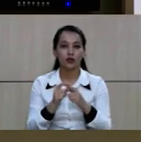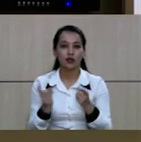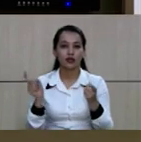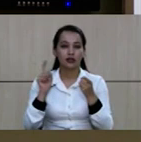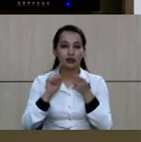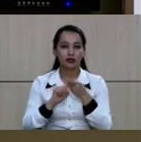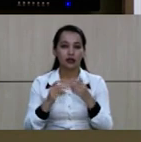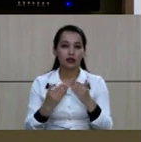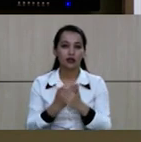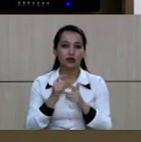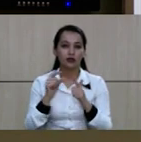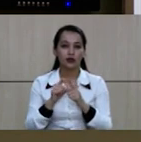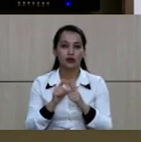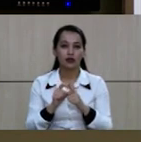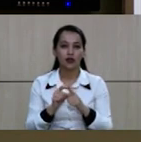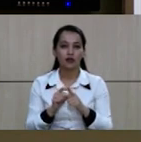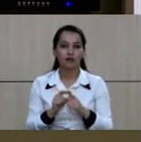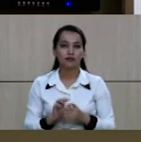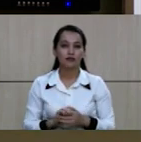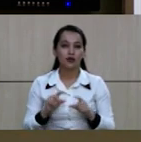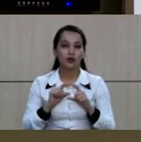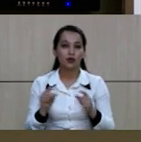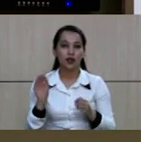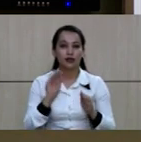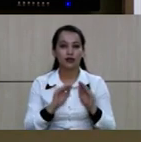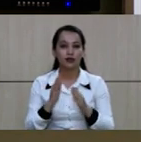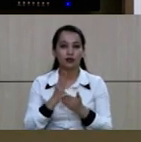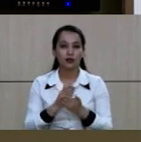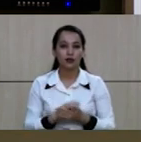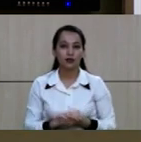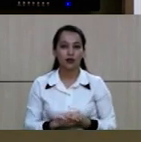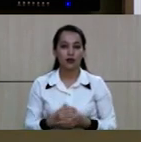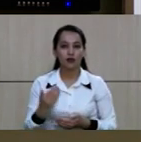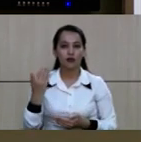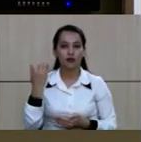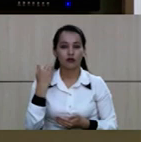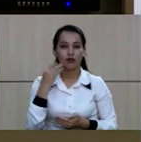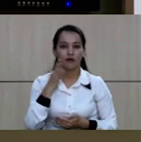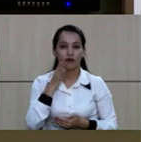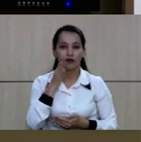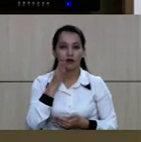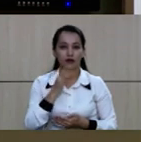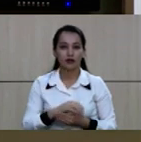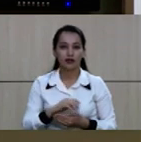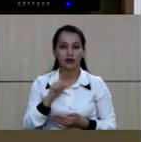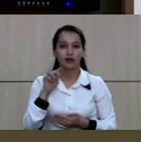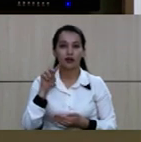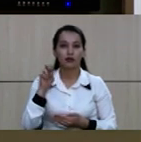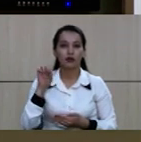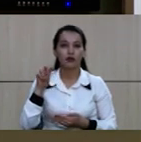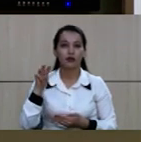bo'lib, masallar yig'indisi degan ma'noni anglatadi. Lekin azalda xalqimiz uni zarbul